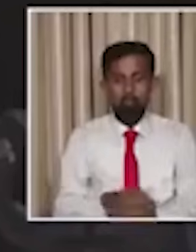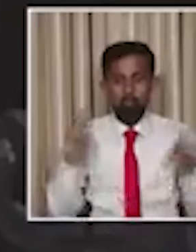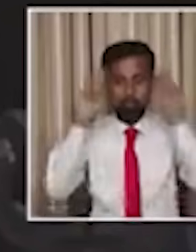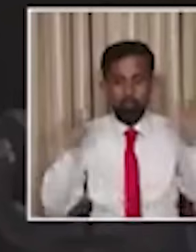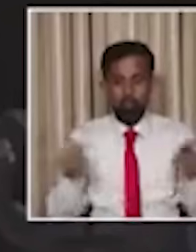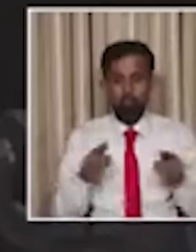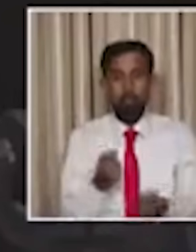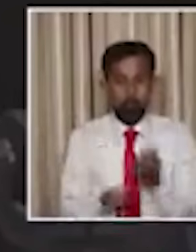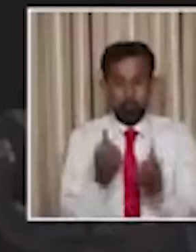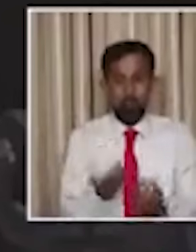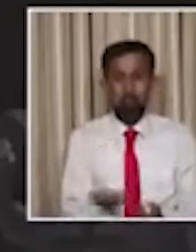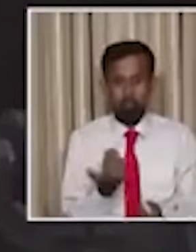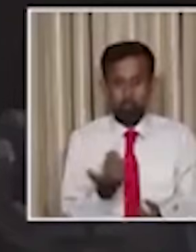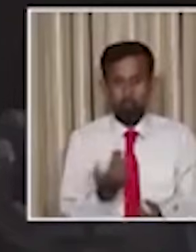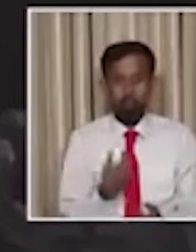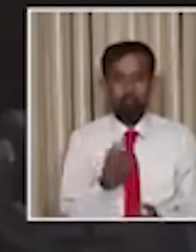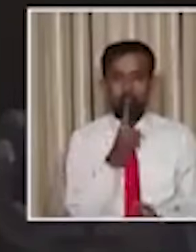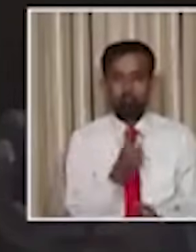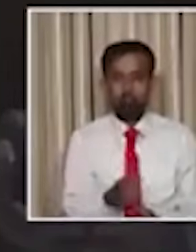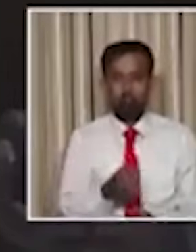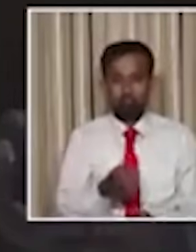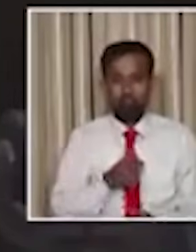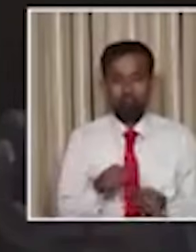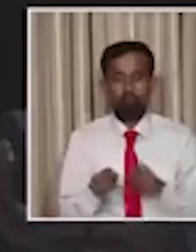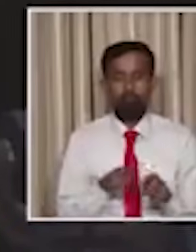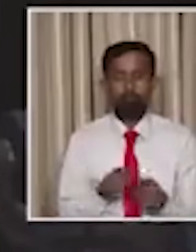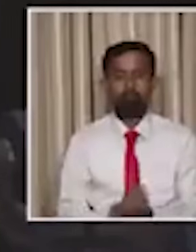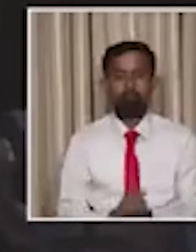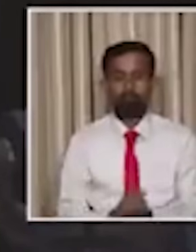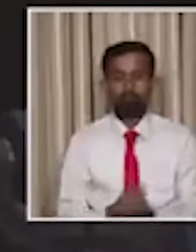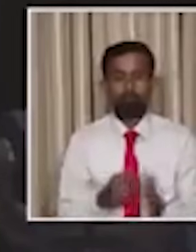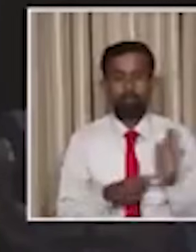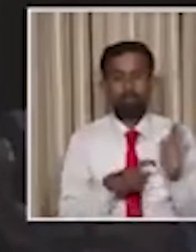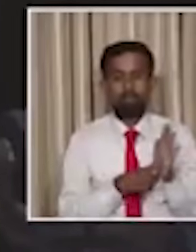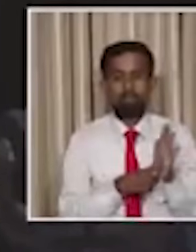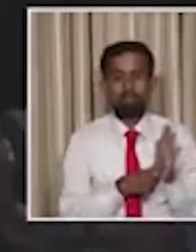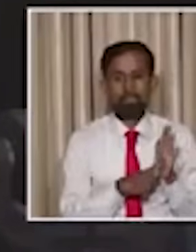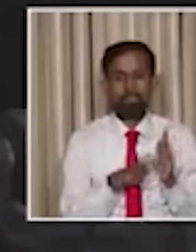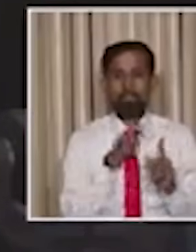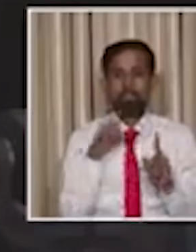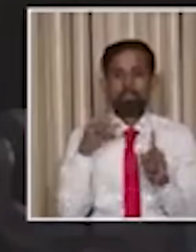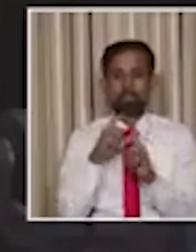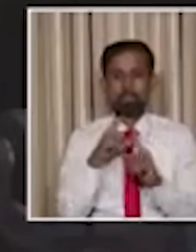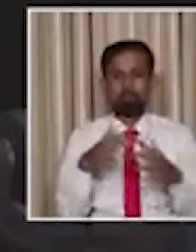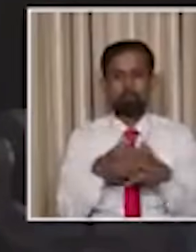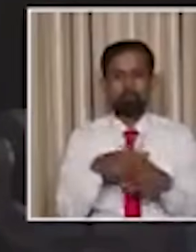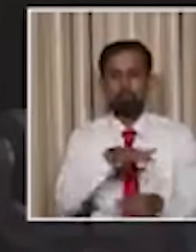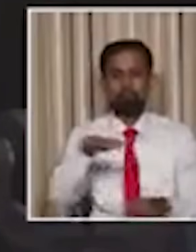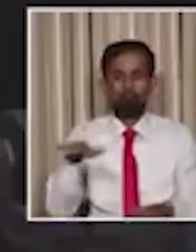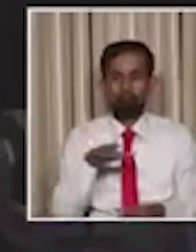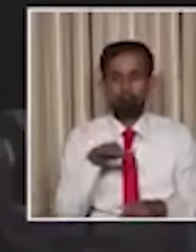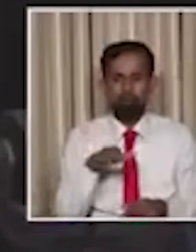என்பதை பதிவு செய்து கொள்கின்றேன். அத்தோடு திருவண்ணாமலை மாவட்டத்திலே விருகல் பிரதேச செயலாளர் பிரிவிலே நாதனோடு